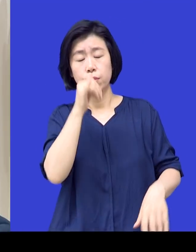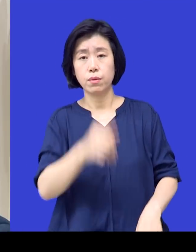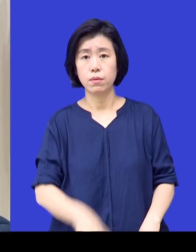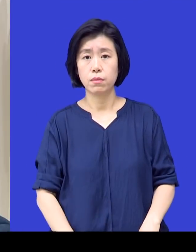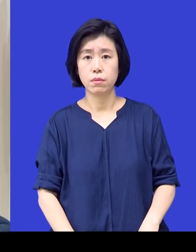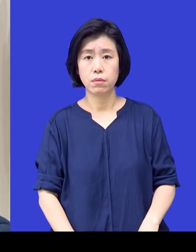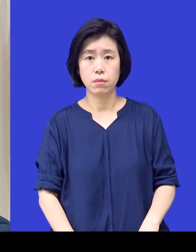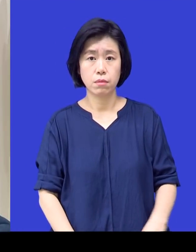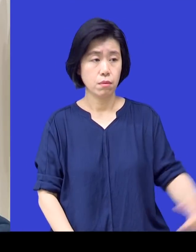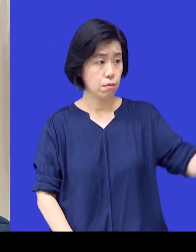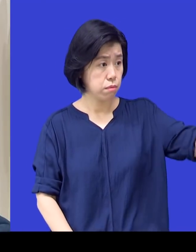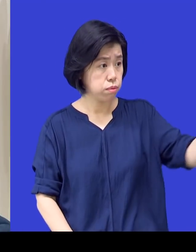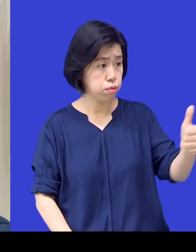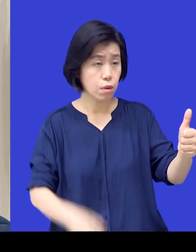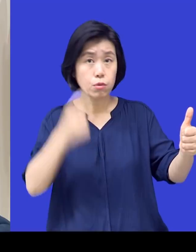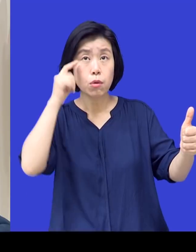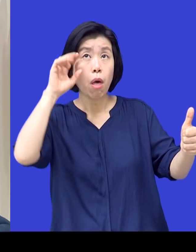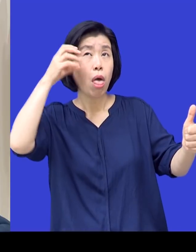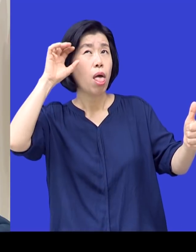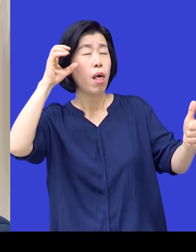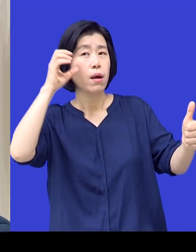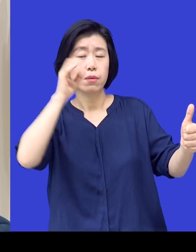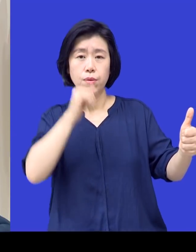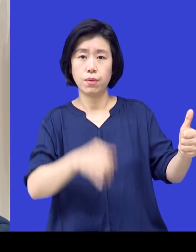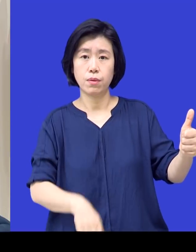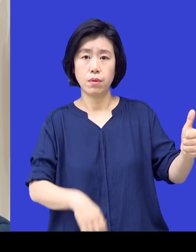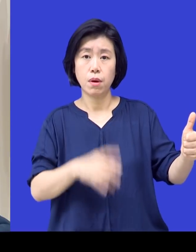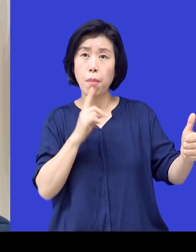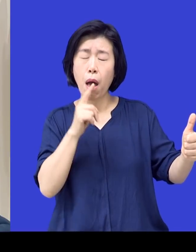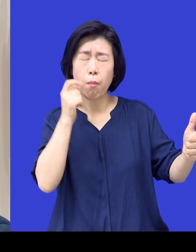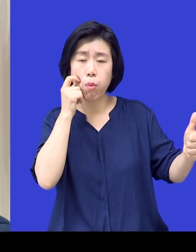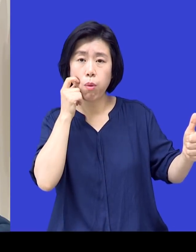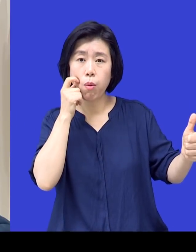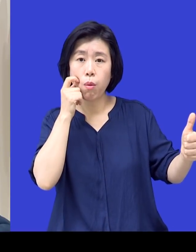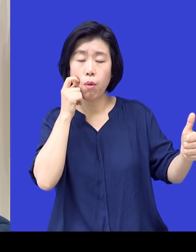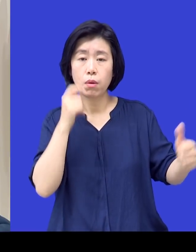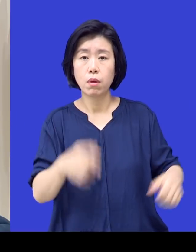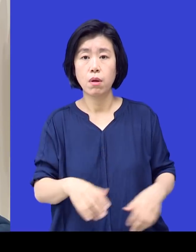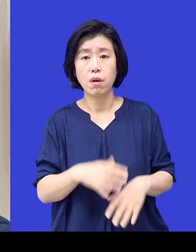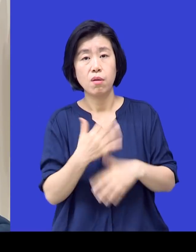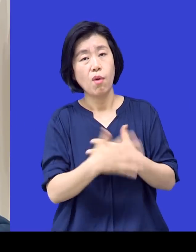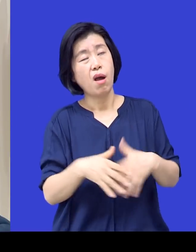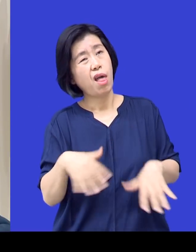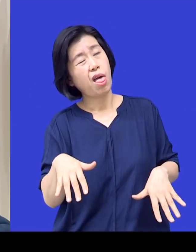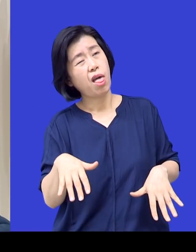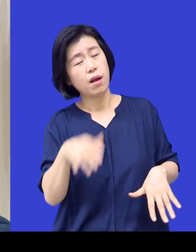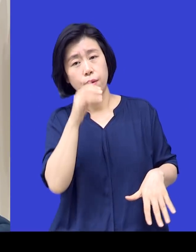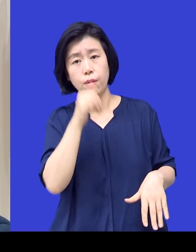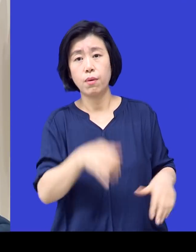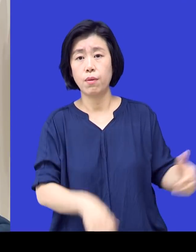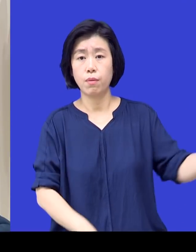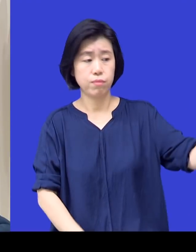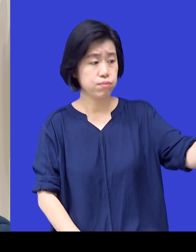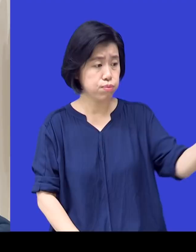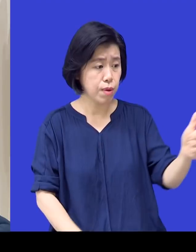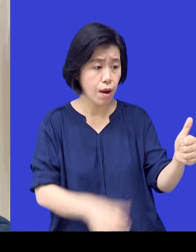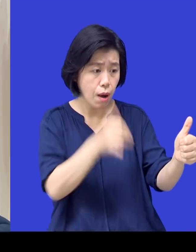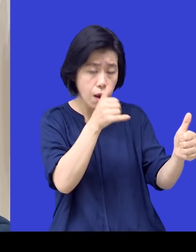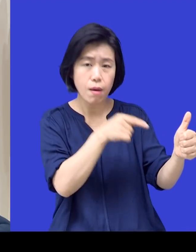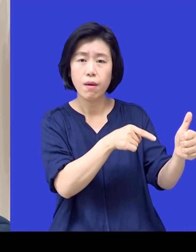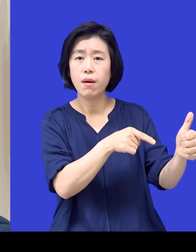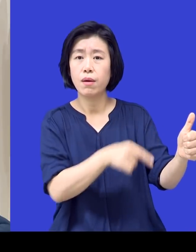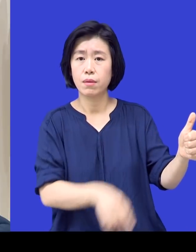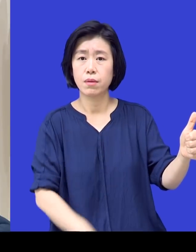네. 막 눈은 완전히 돌아가 있고 네. 애는 막 말도 거의 못하고 뭐 완전히 지쳐가지고 네. 이